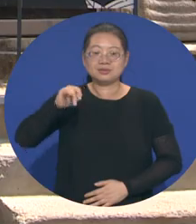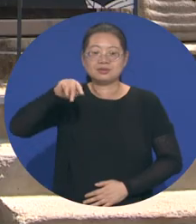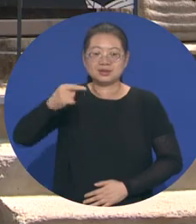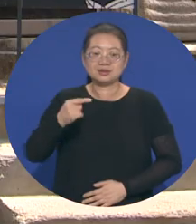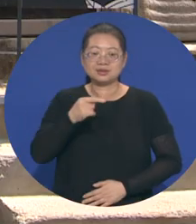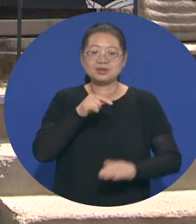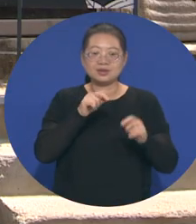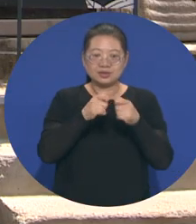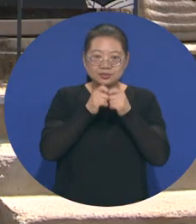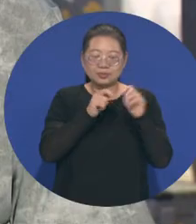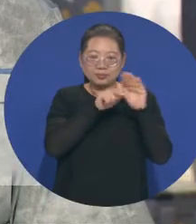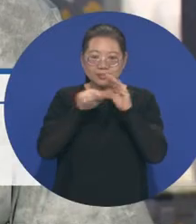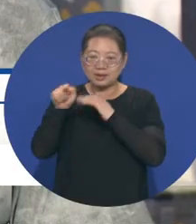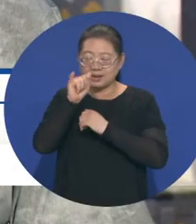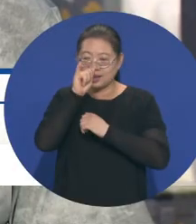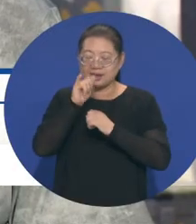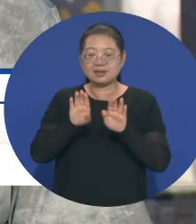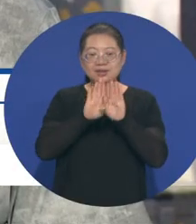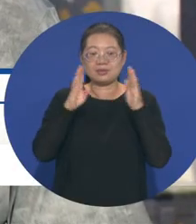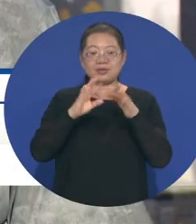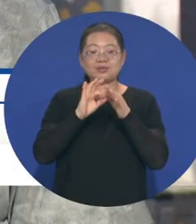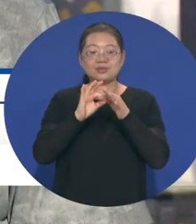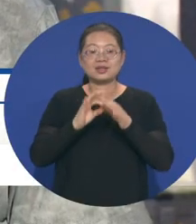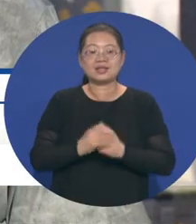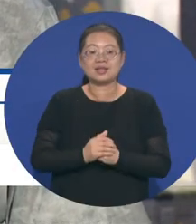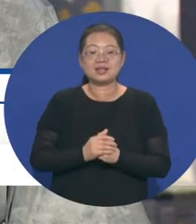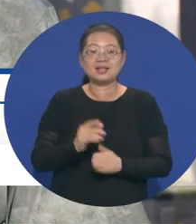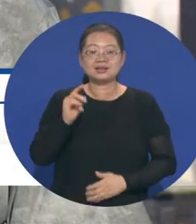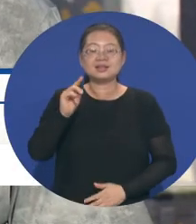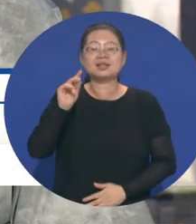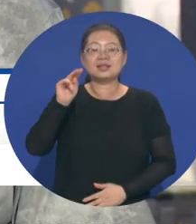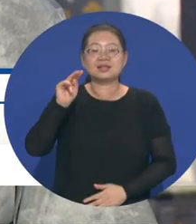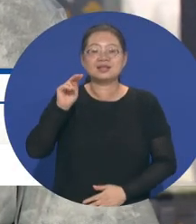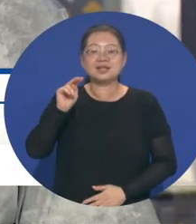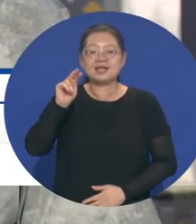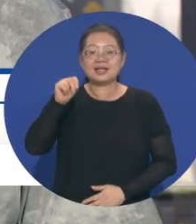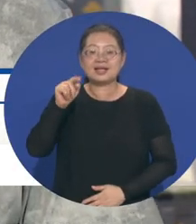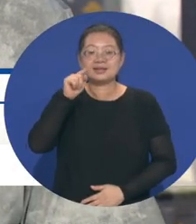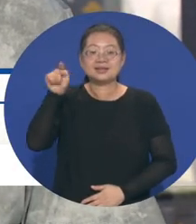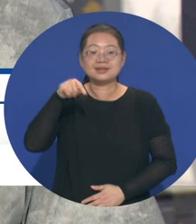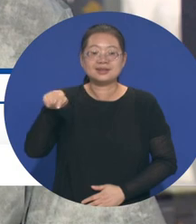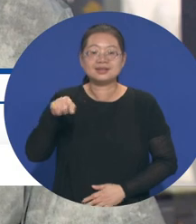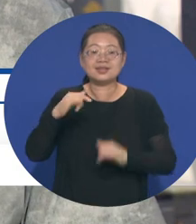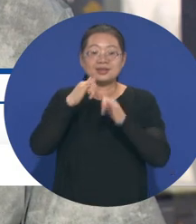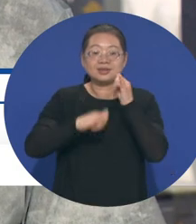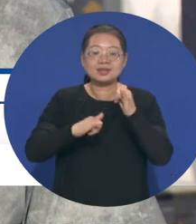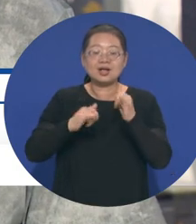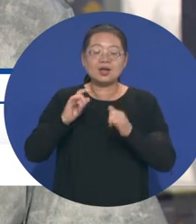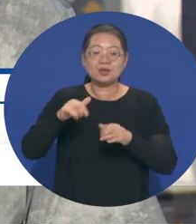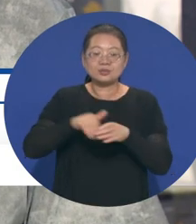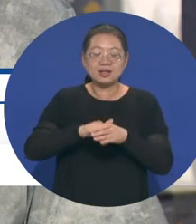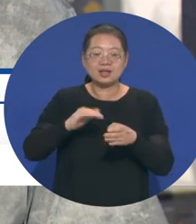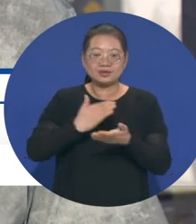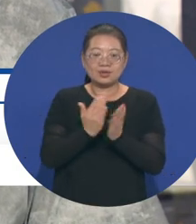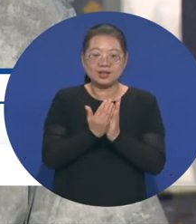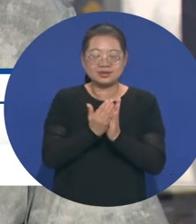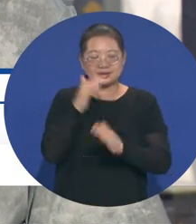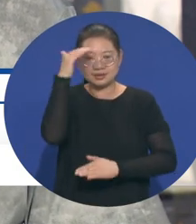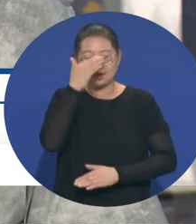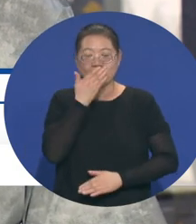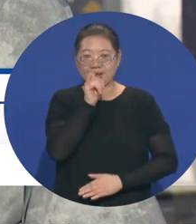거닐 수 있게 됩니다 개방을 통해서 어 dmj 역사 문화 예술 등 전시 컨텐츠를 관람하실 수가